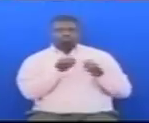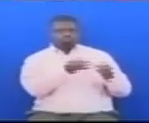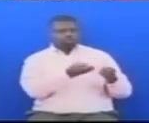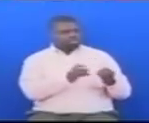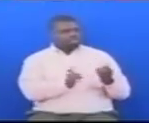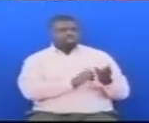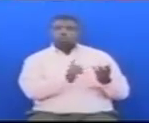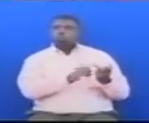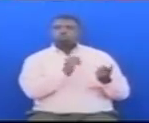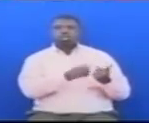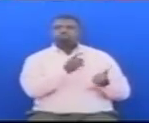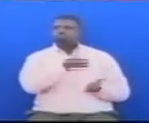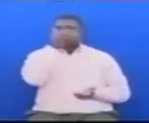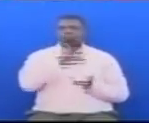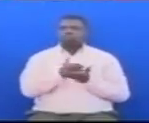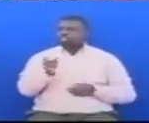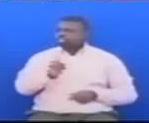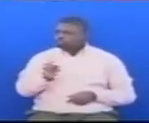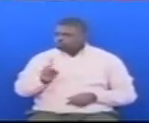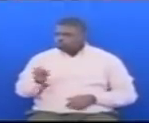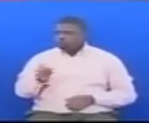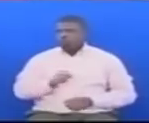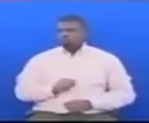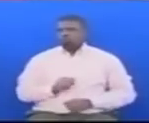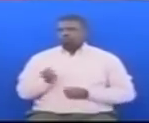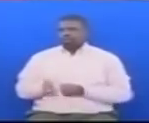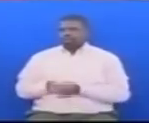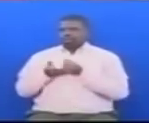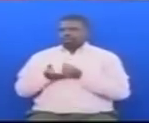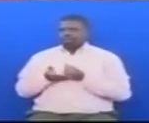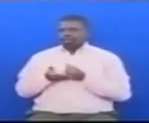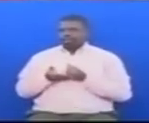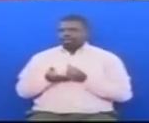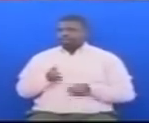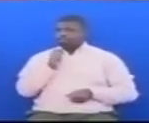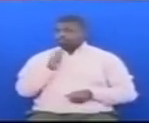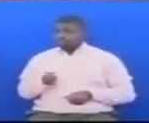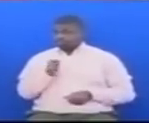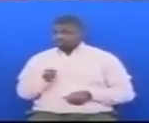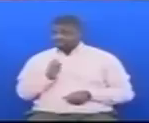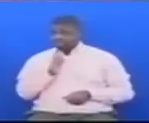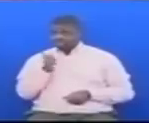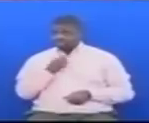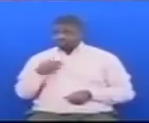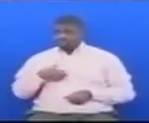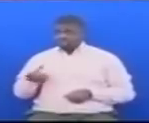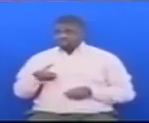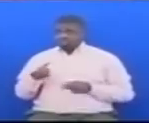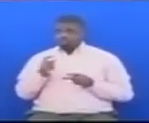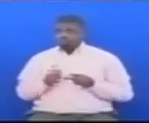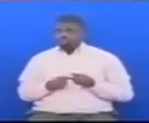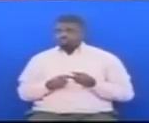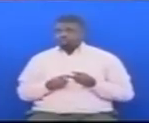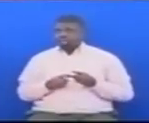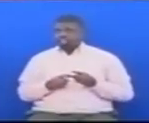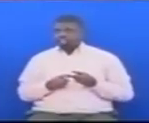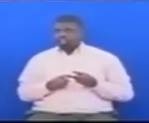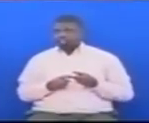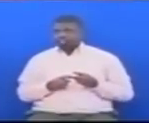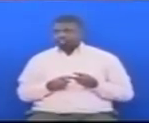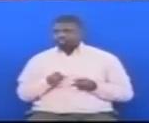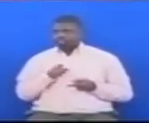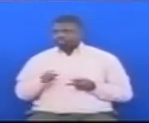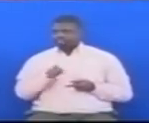ambazo haziakisi ukweli. Mheshimiwa Naibu Spika, katika jibu la Mheshimiwa Waziri, hizi takwimu alizozitoa pia